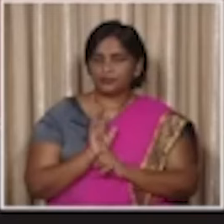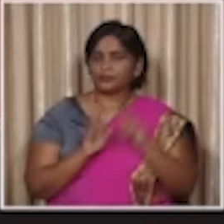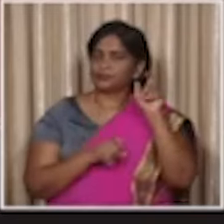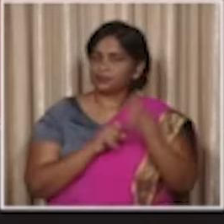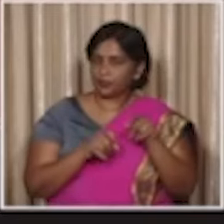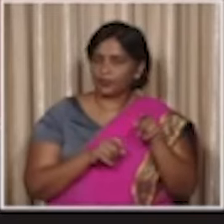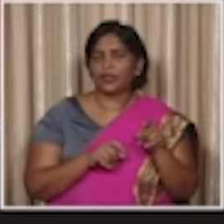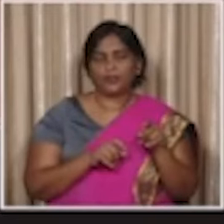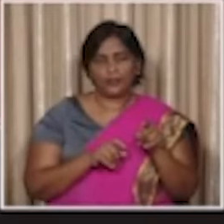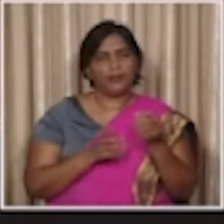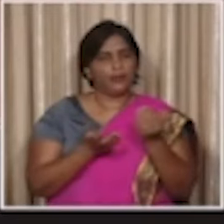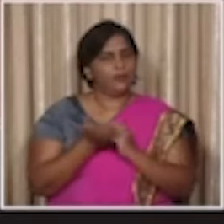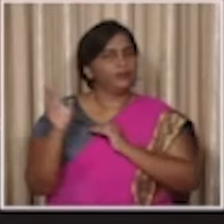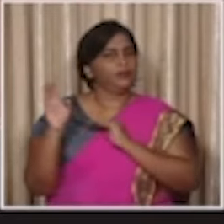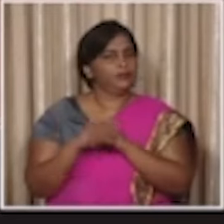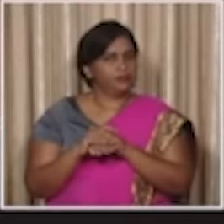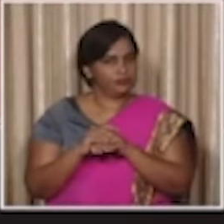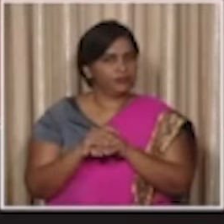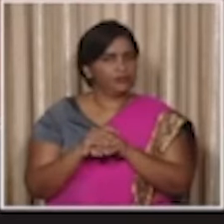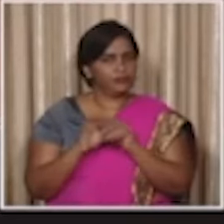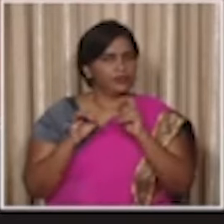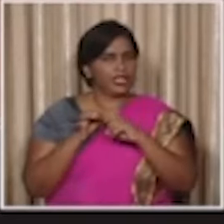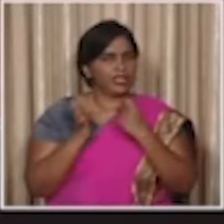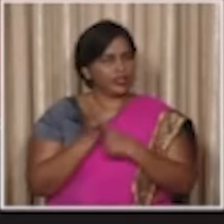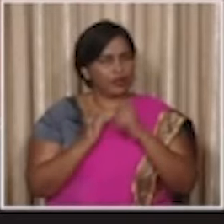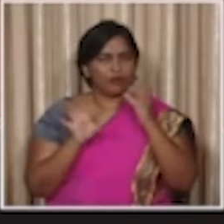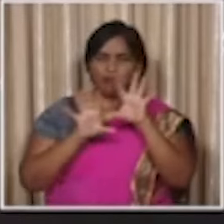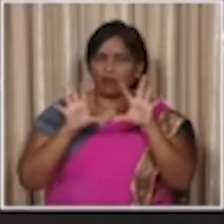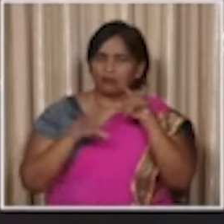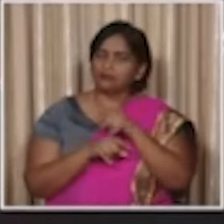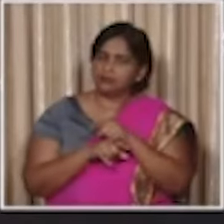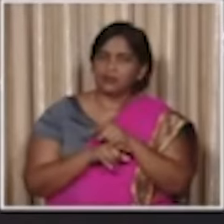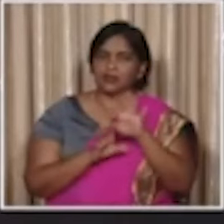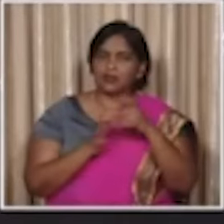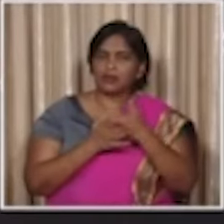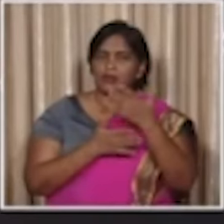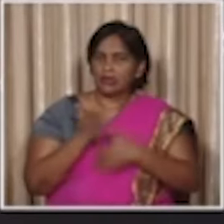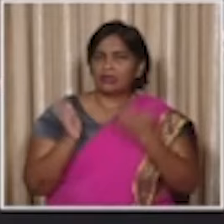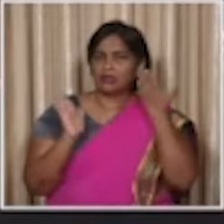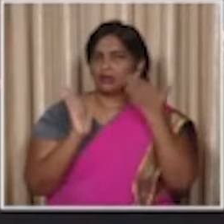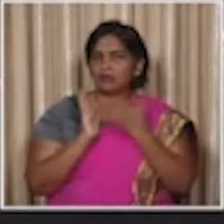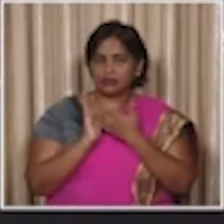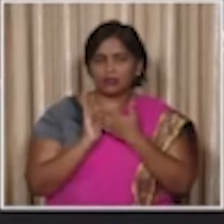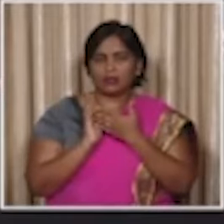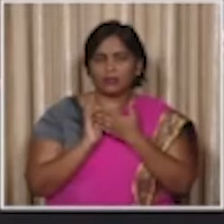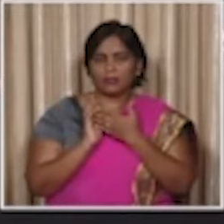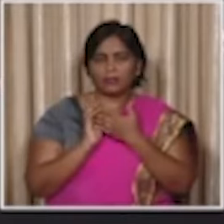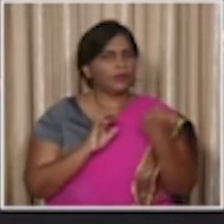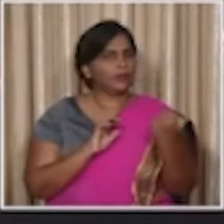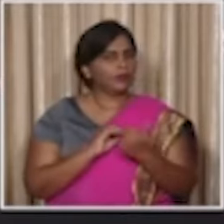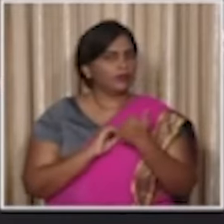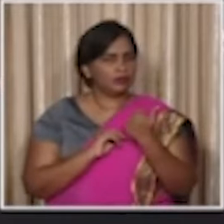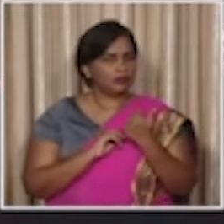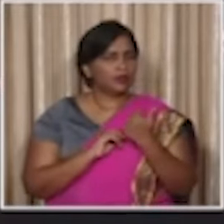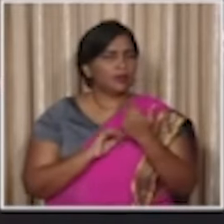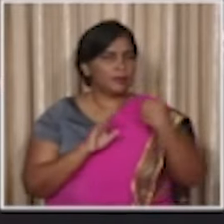උනත් ඇතුල් වෙන්න පුළුවන් කියලා QR කෝඩ් එකක් තිබුණත් නමුත් ගරු ඇමතුමා චක්‍රලේඛනයක් නිකුත් කරලා තියෙන නිසා දැන් අලුත්